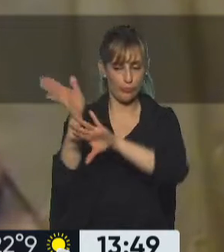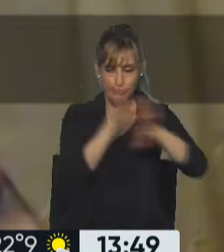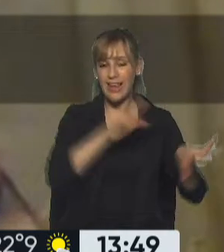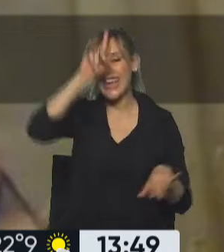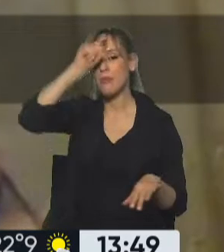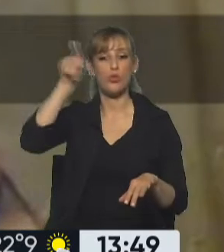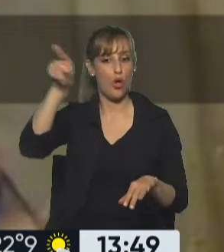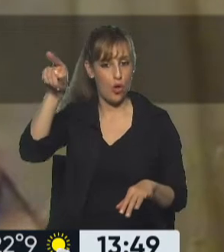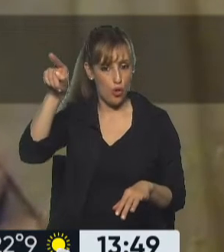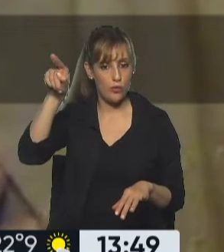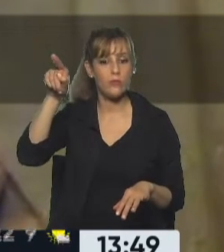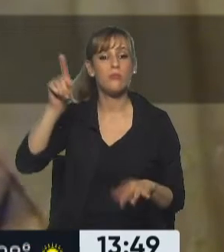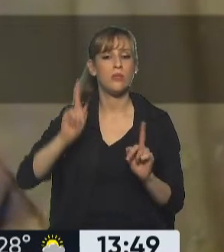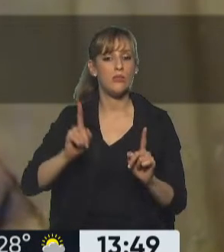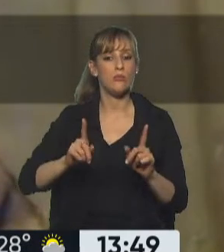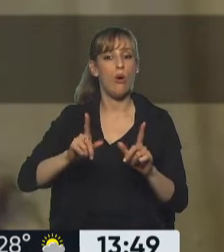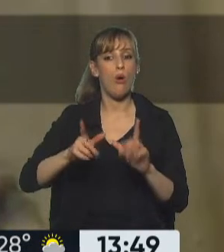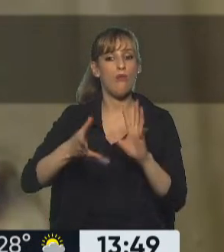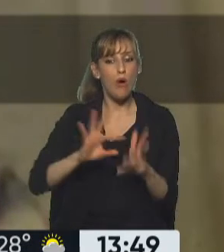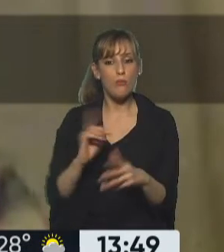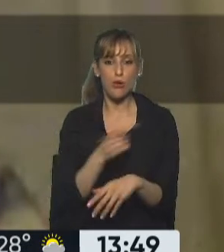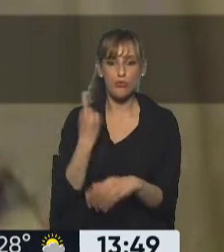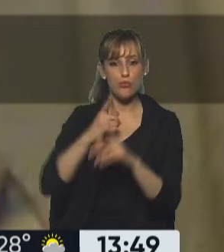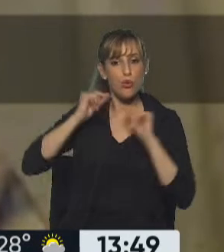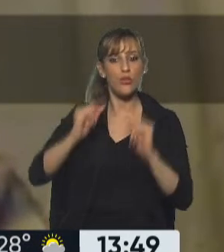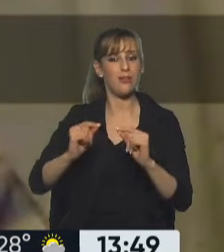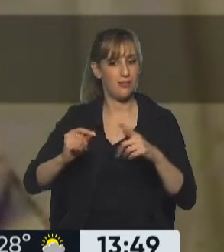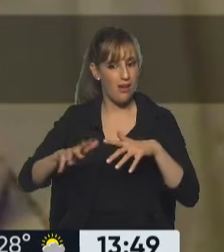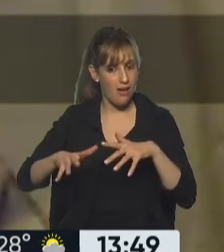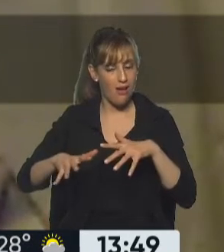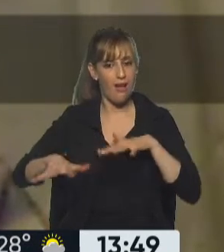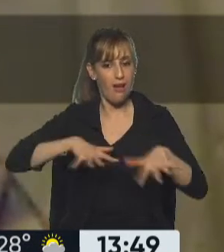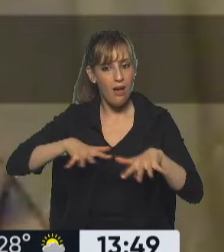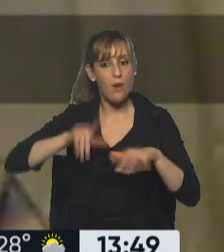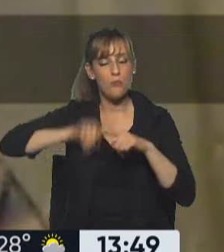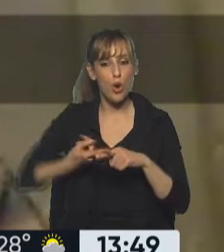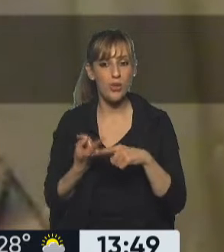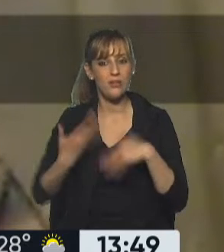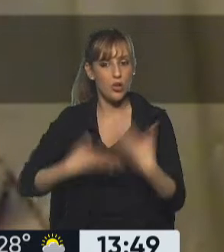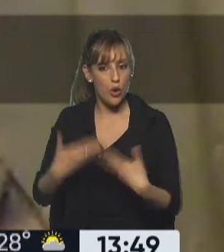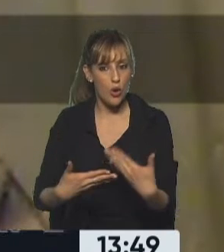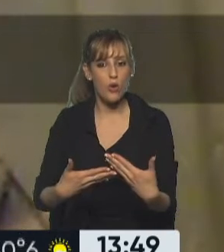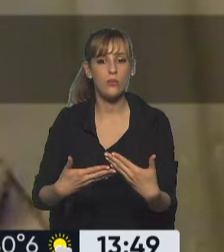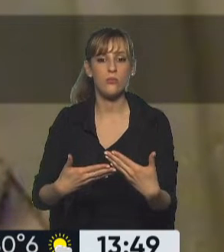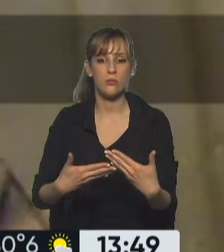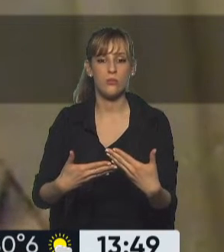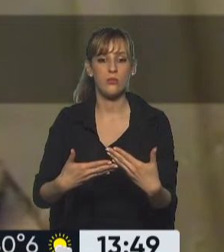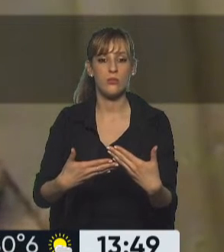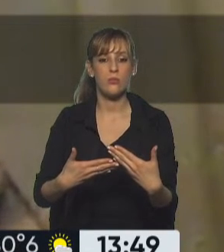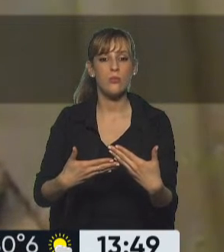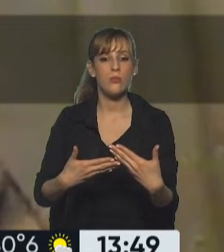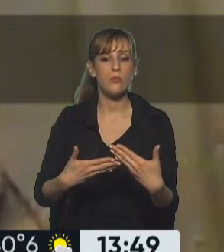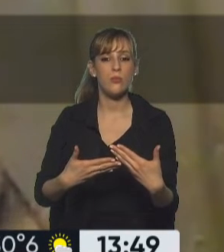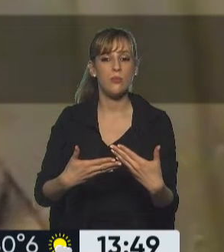مناخ أن يعني تقل القبضة الأمنية على جميع أشكال المشاركة السياسية في